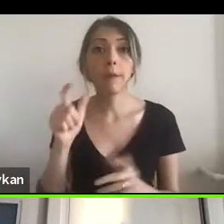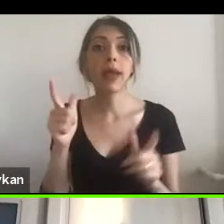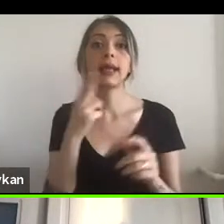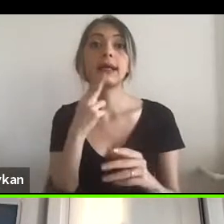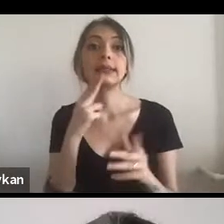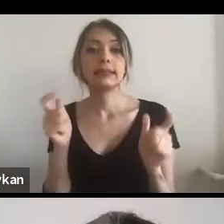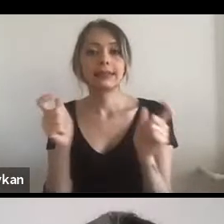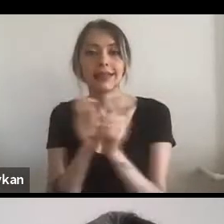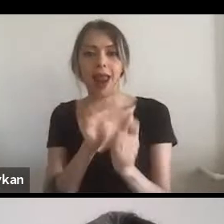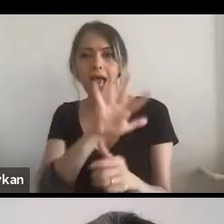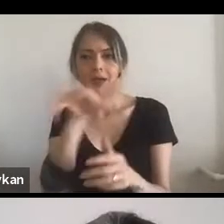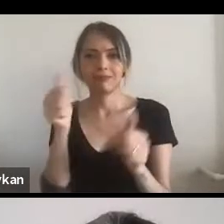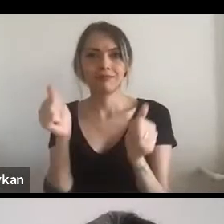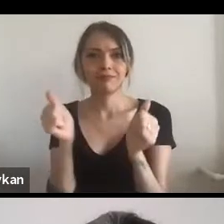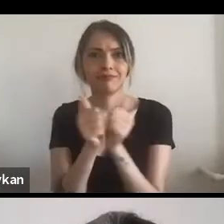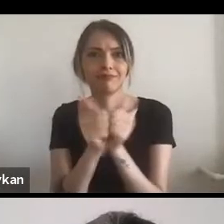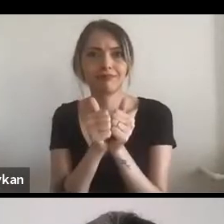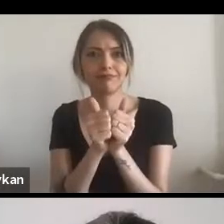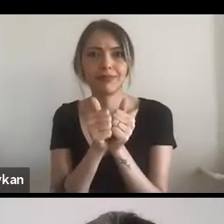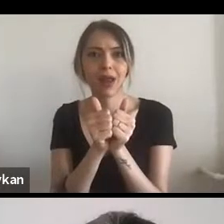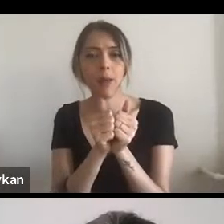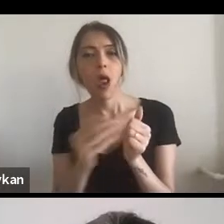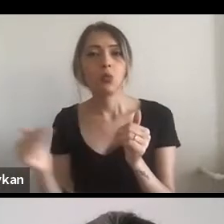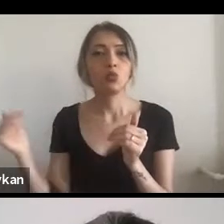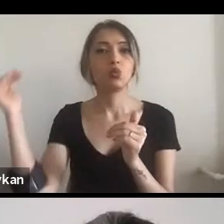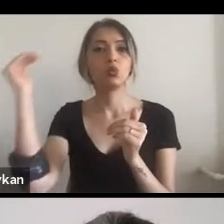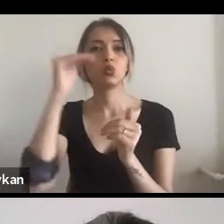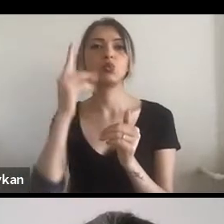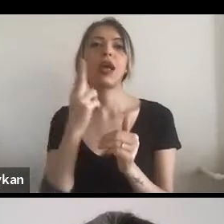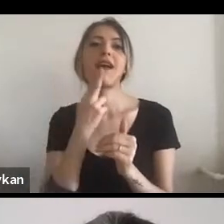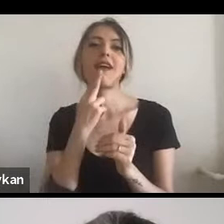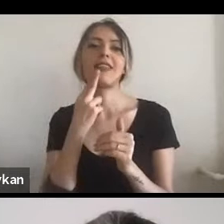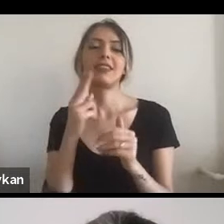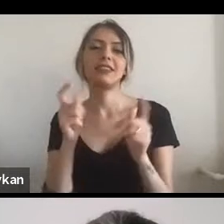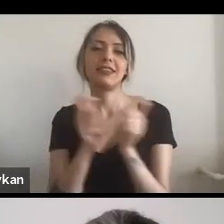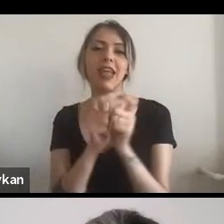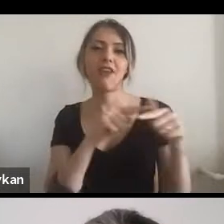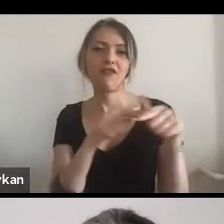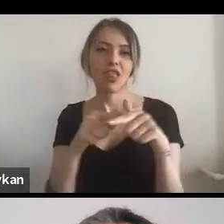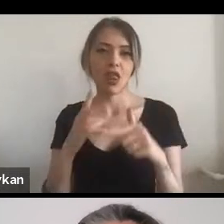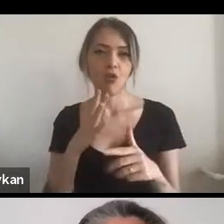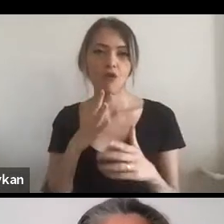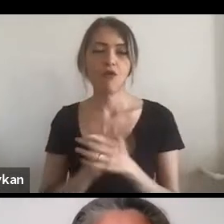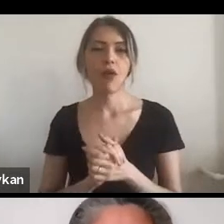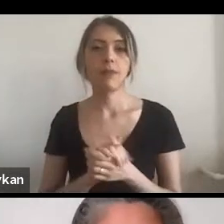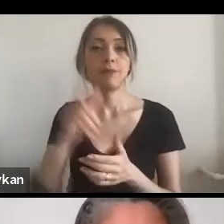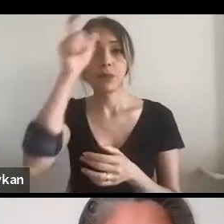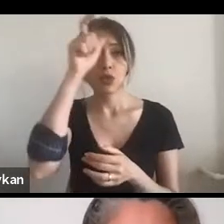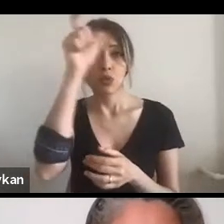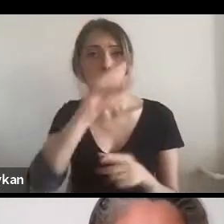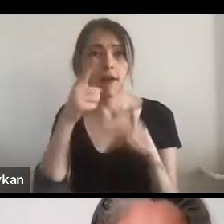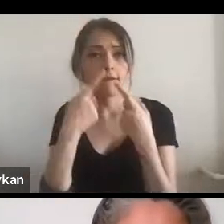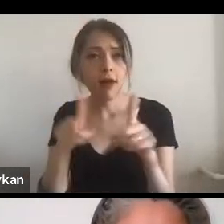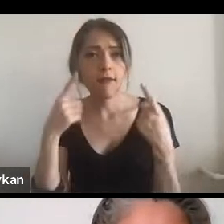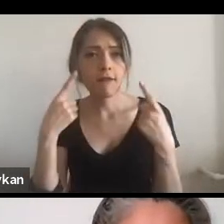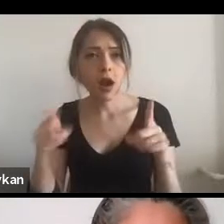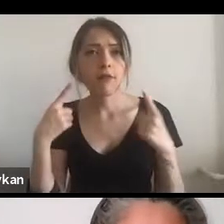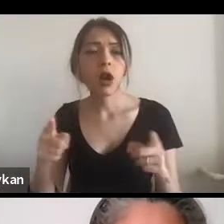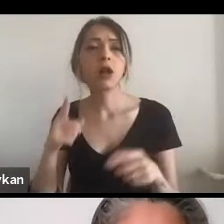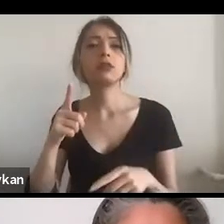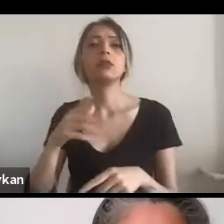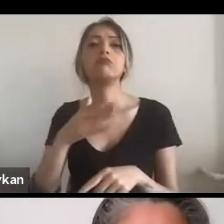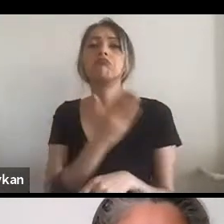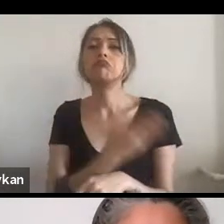bir çatı örgütü olmasıyla birlikte hem Türkiye içerisinde hem de dünyanın farklı ülke ve şehirlerinde temsilcilikleri de